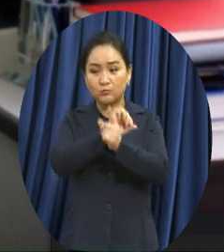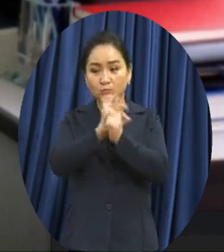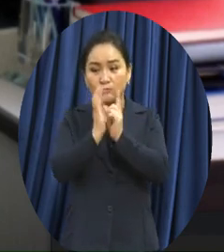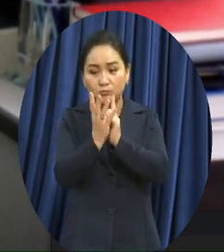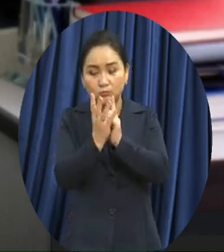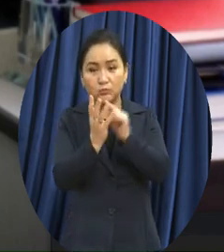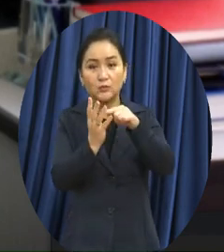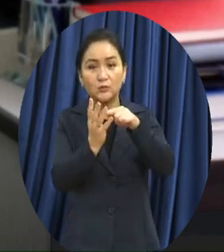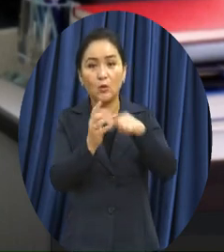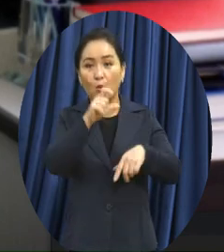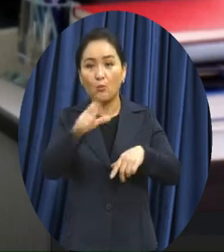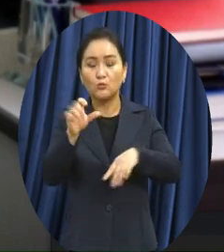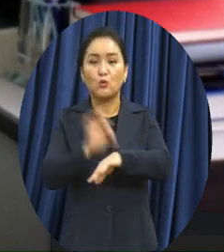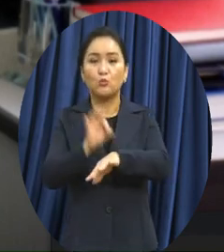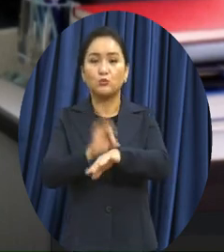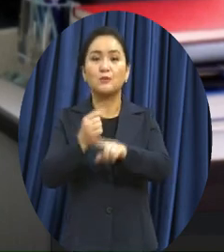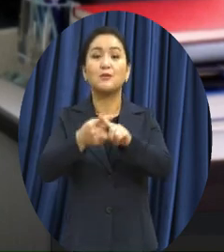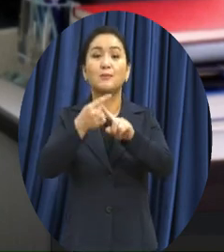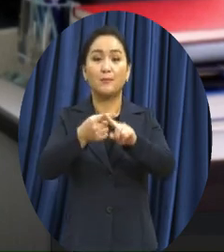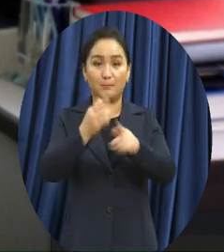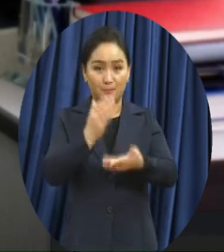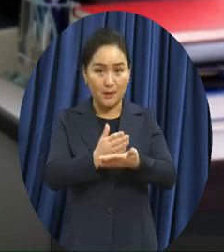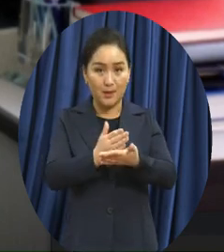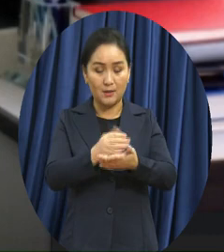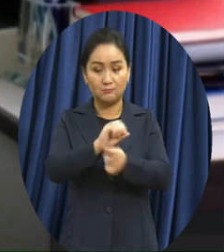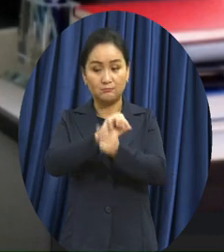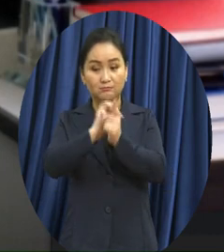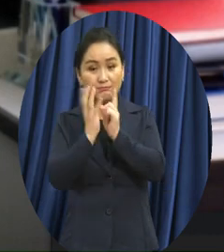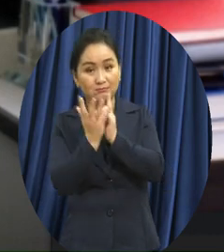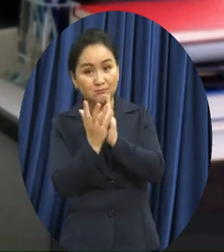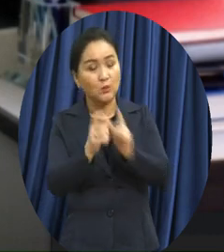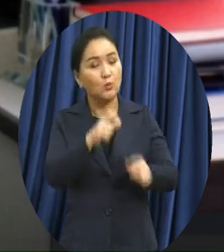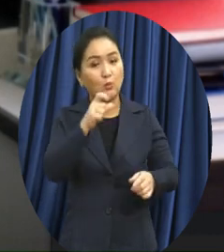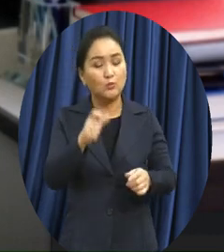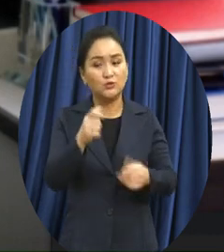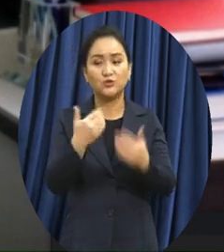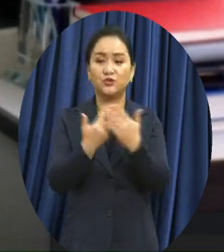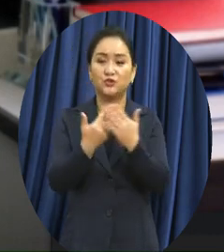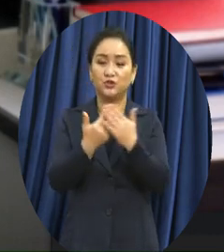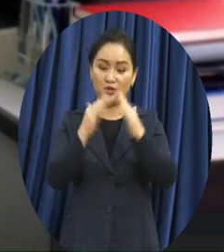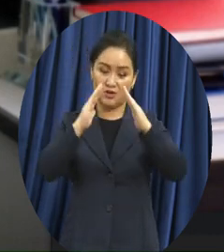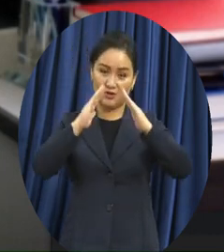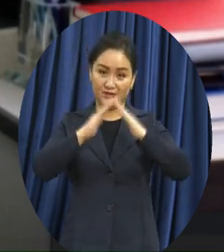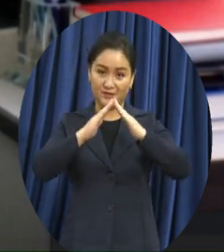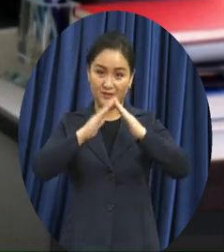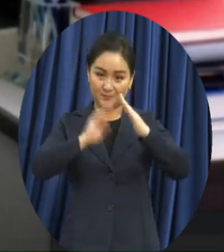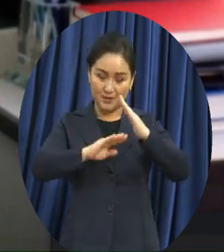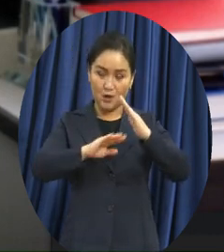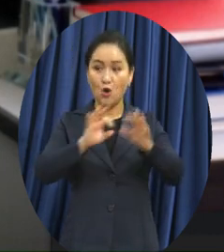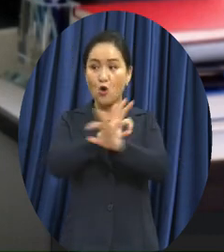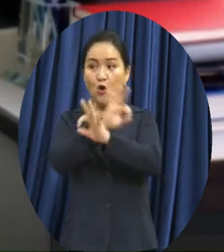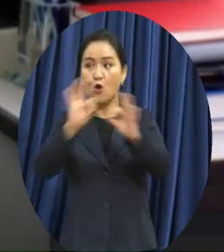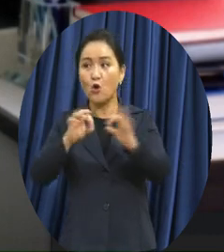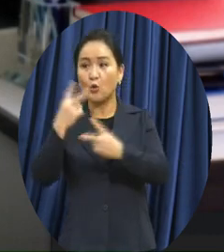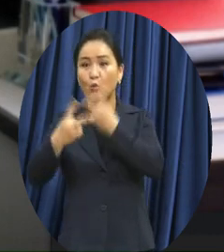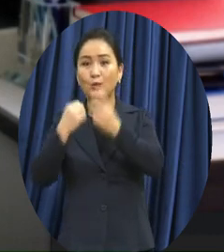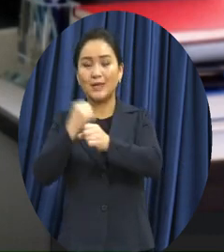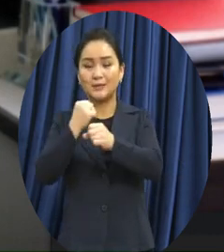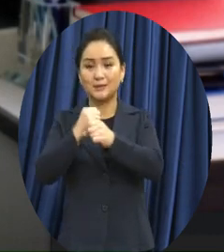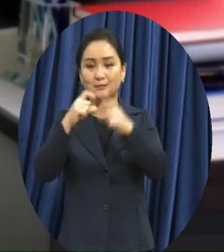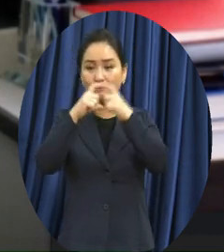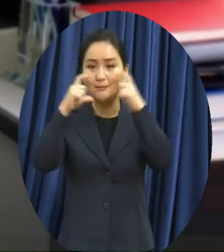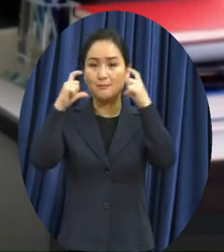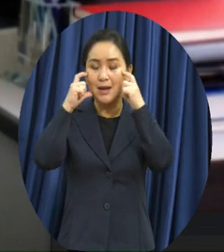За ойрын хавдлууд бол мэдээж хэрэг гэр орондоо бусад үйл ажиллагаанд оролцохдоо амны